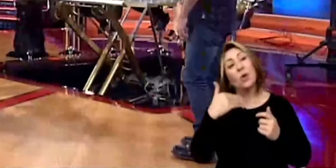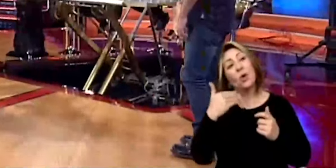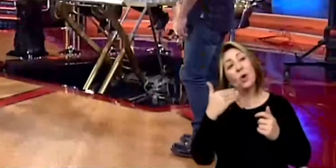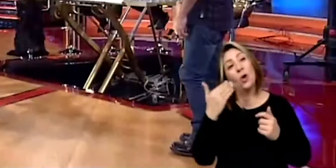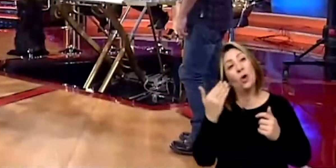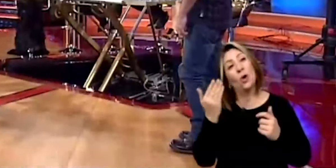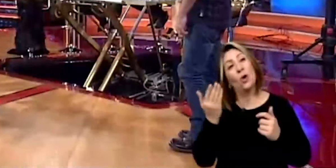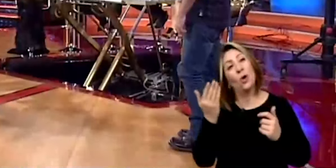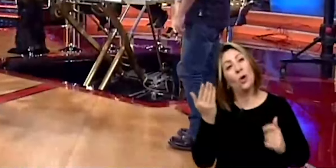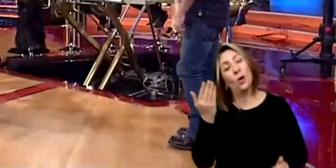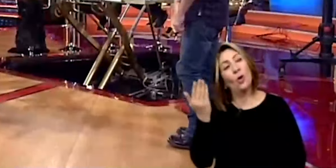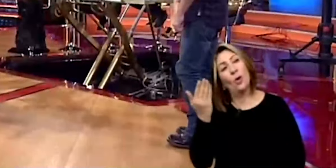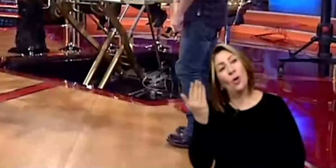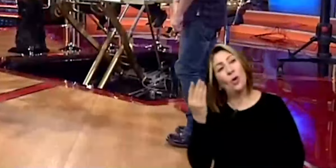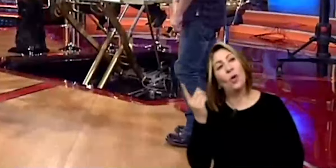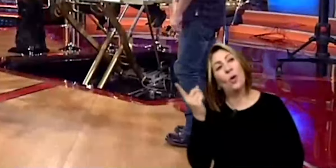yani